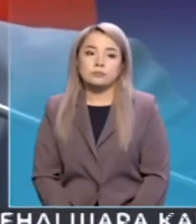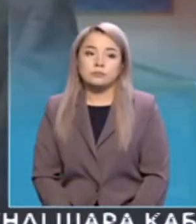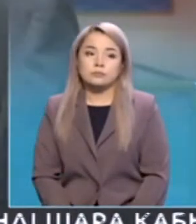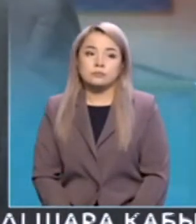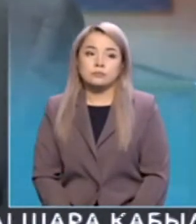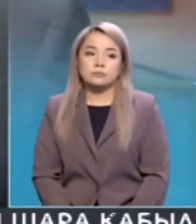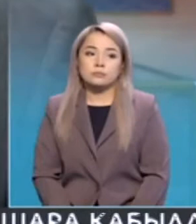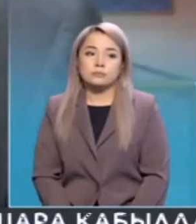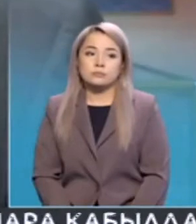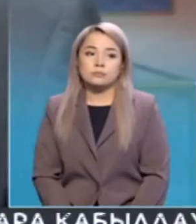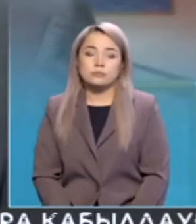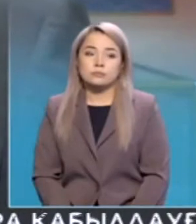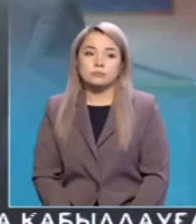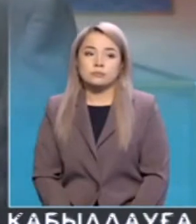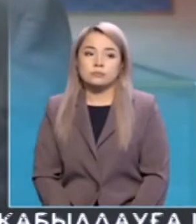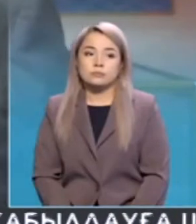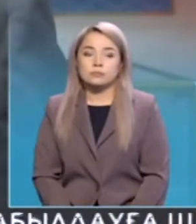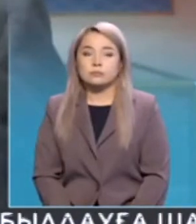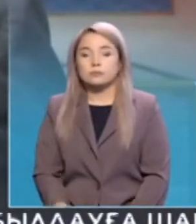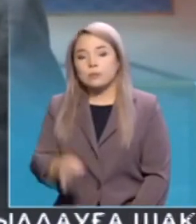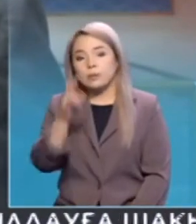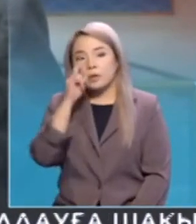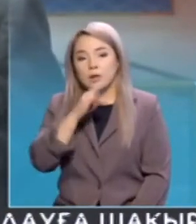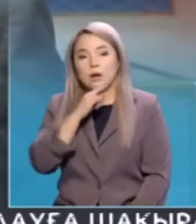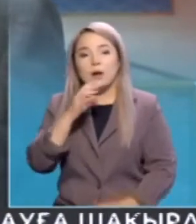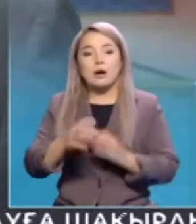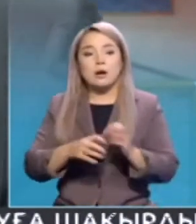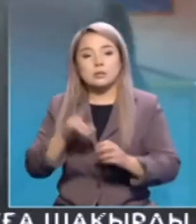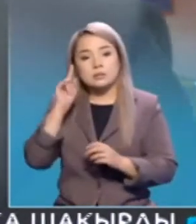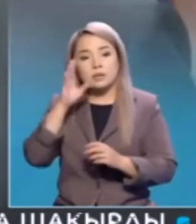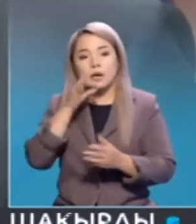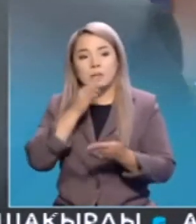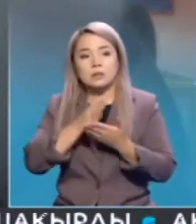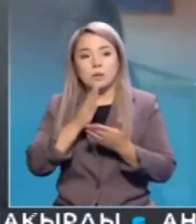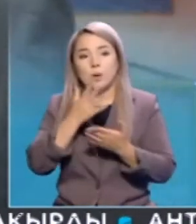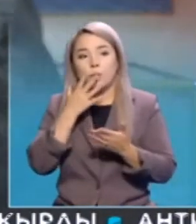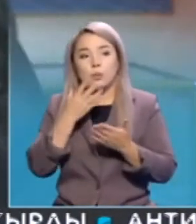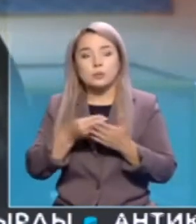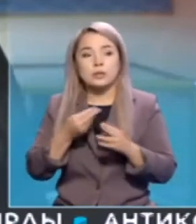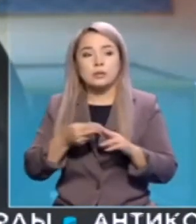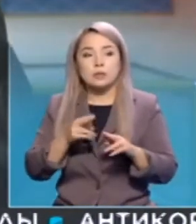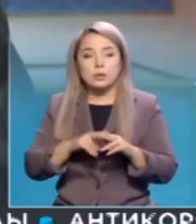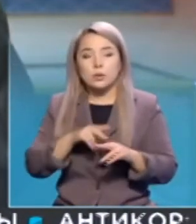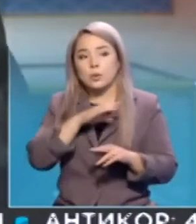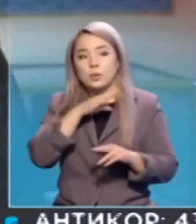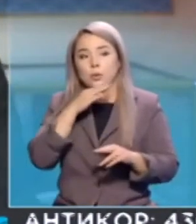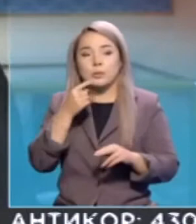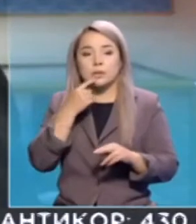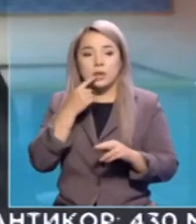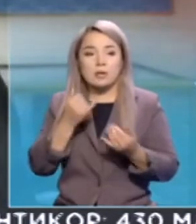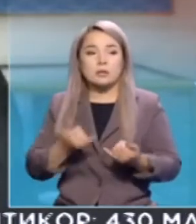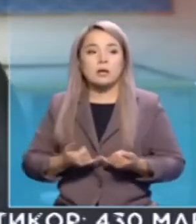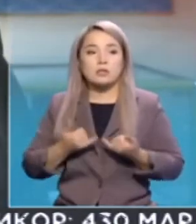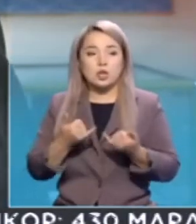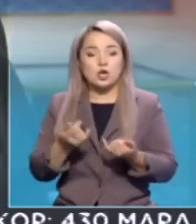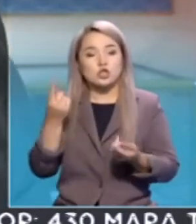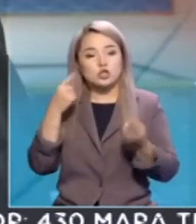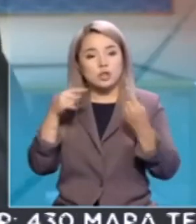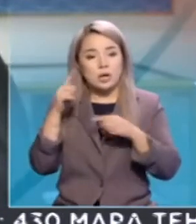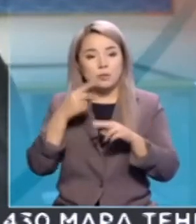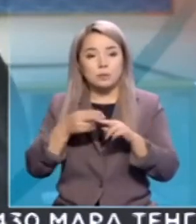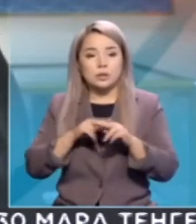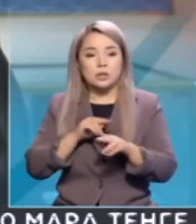Бұл күшінің енді шығармалары қазақтың атын әлемге жайды, өзінің сол көптеген тілдерге арналған шығармалары арқылы